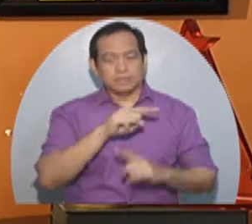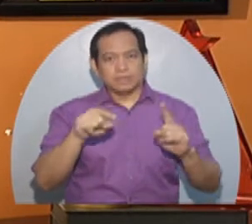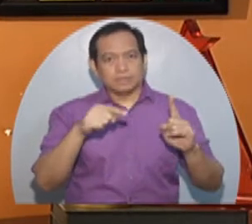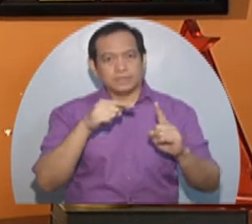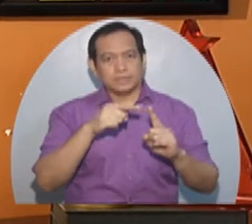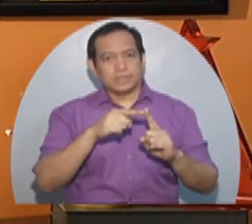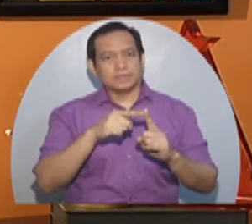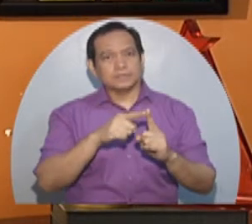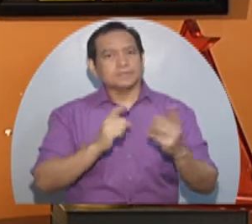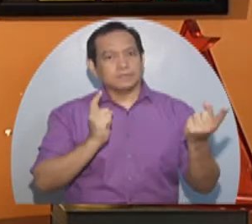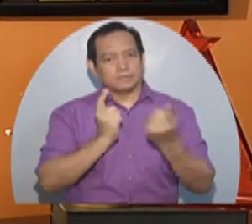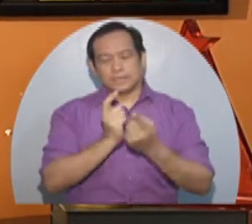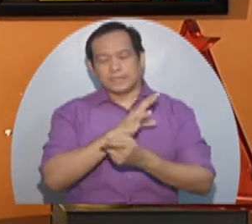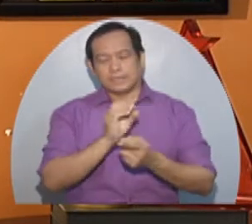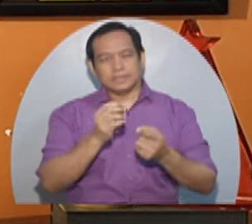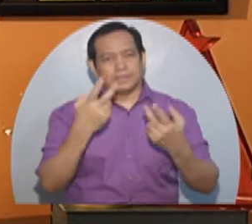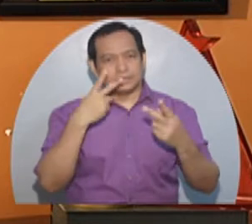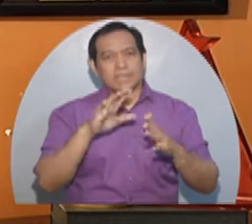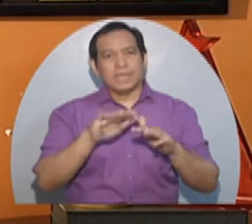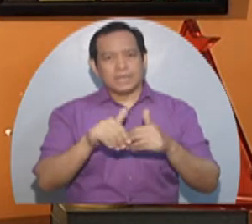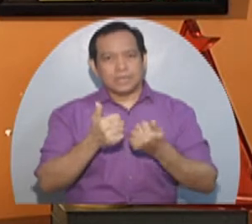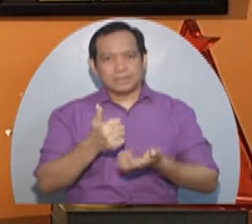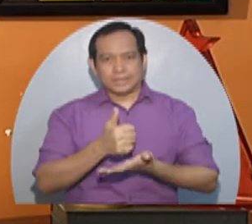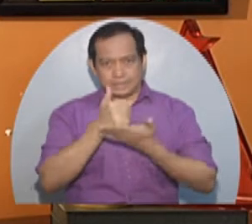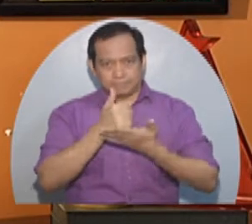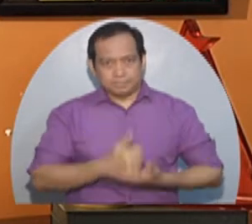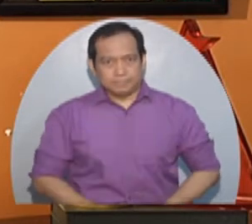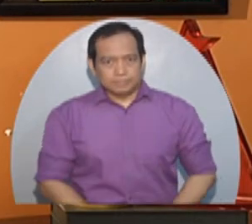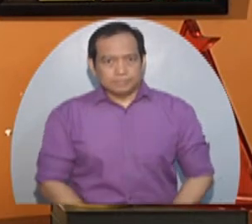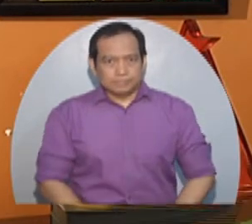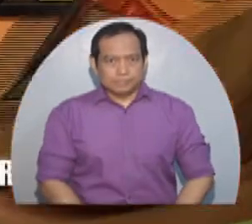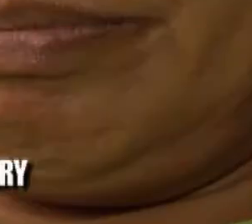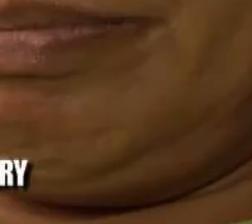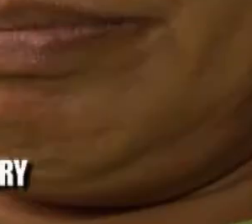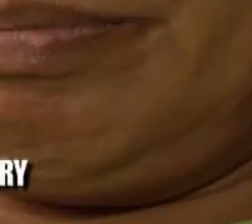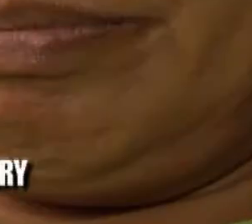ay makausap at tignan natin kung paano tayo makakatulong sa kanya.